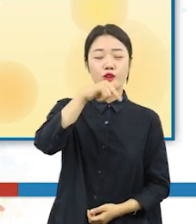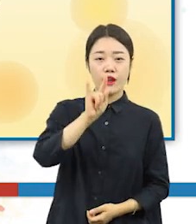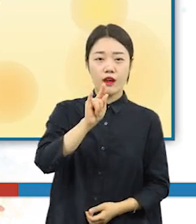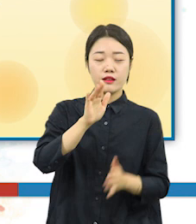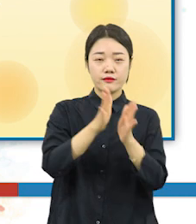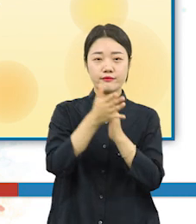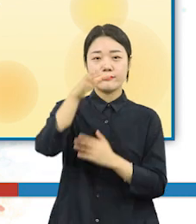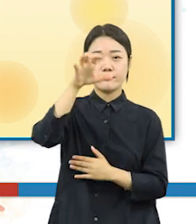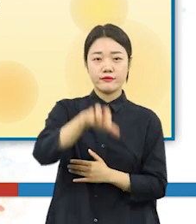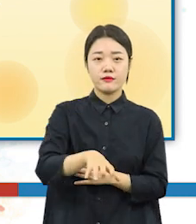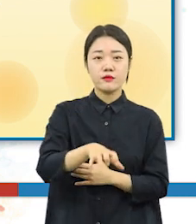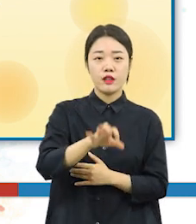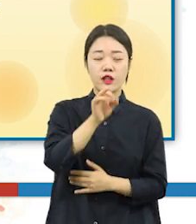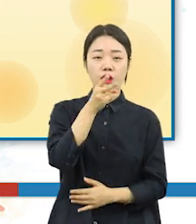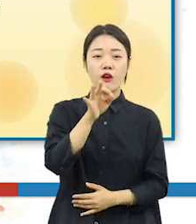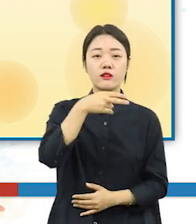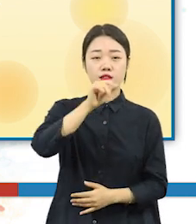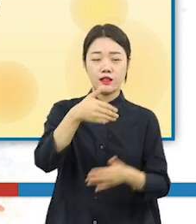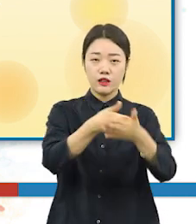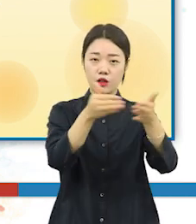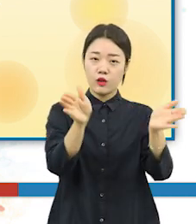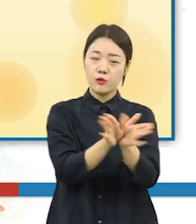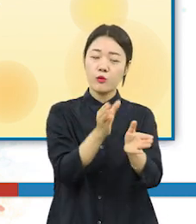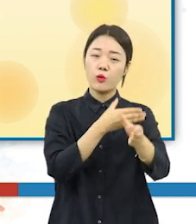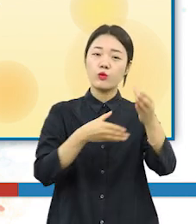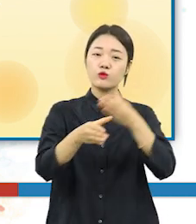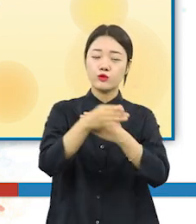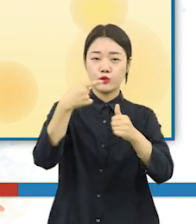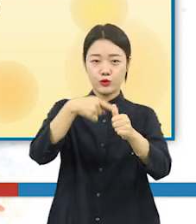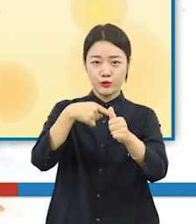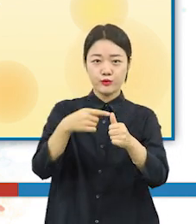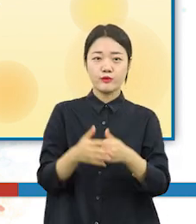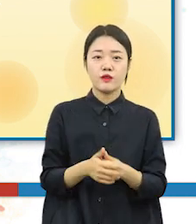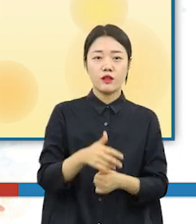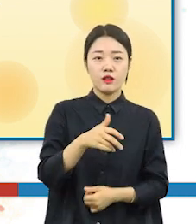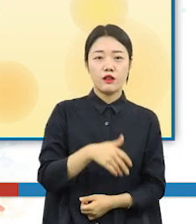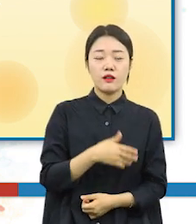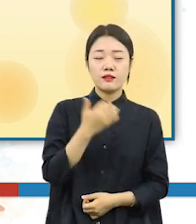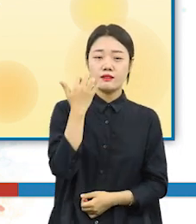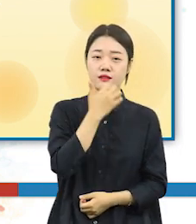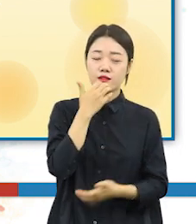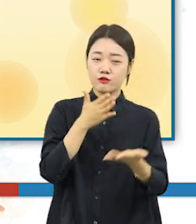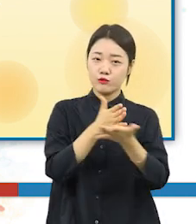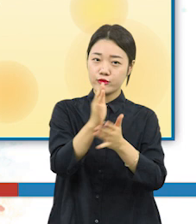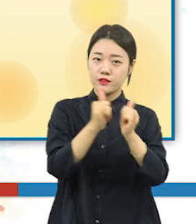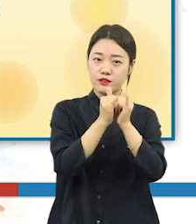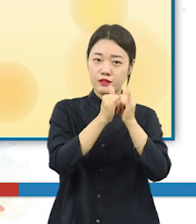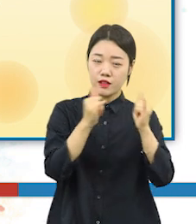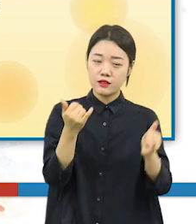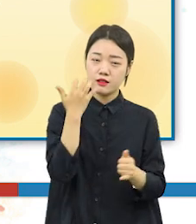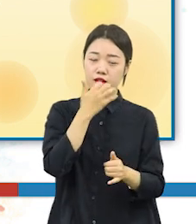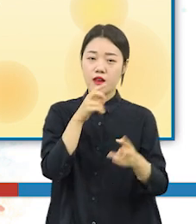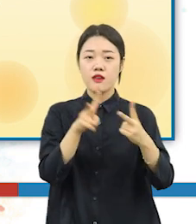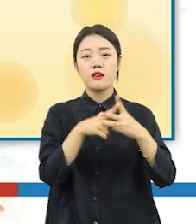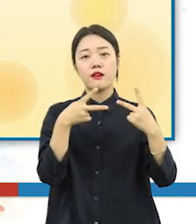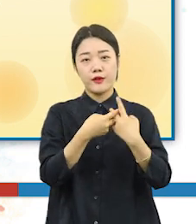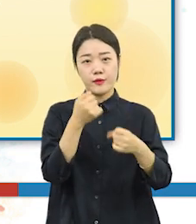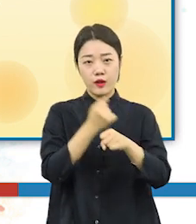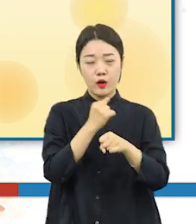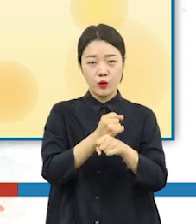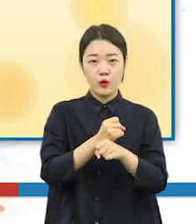북예도서관에서 2019년 영상예술 동아리 보수교육을 진행합니다. 컬러리스트 전문가와 함께 컬러에 대해